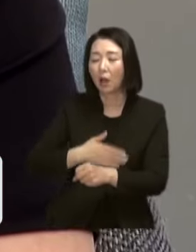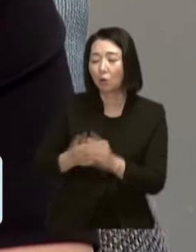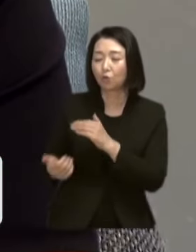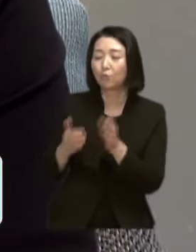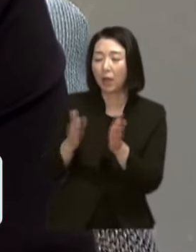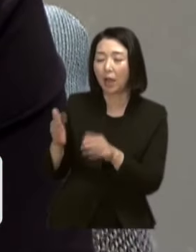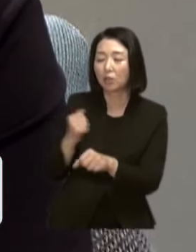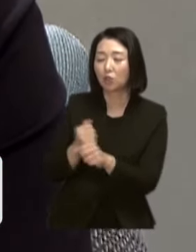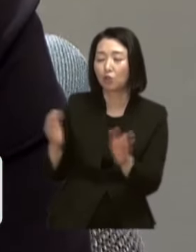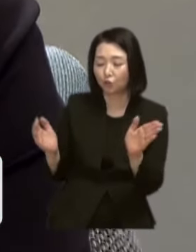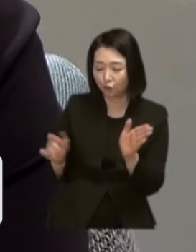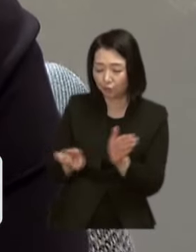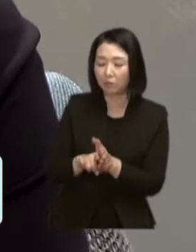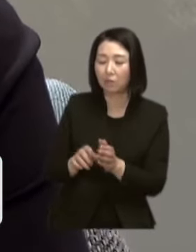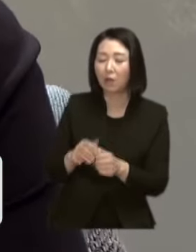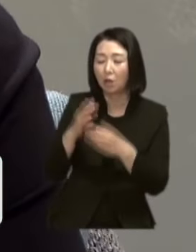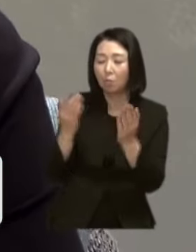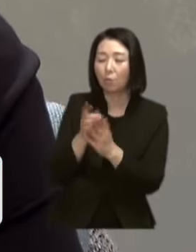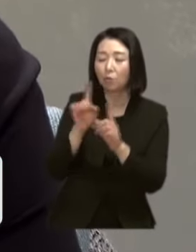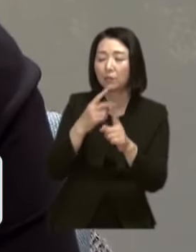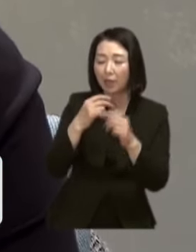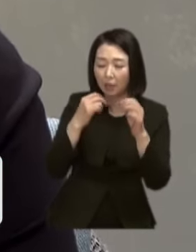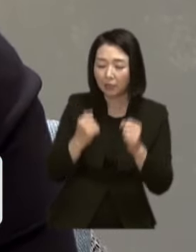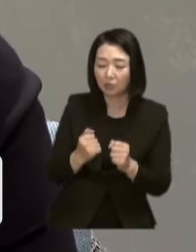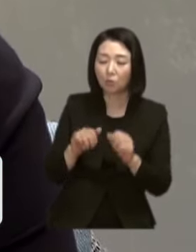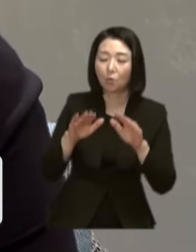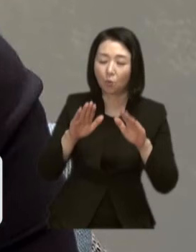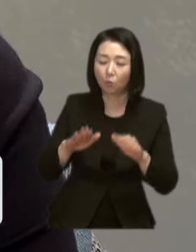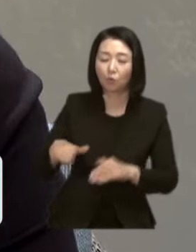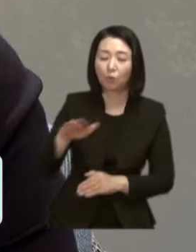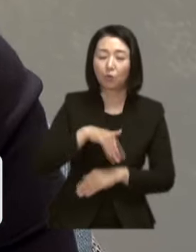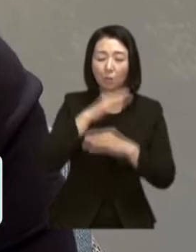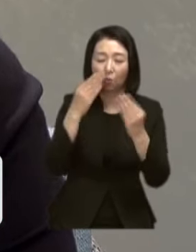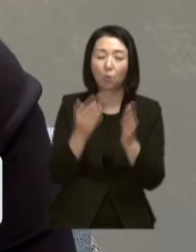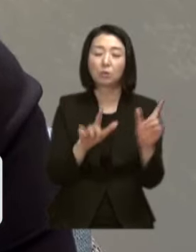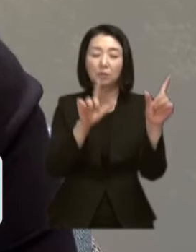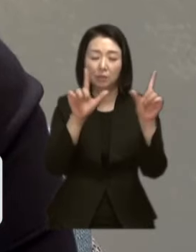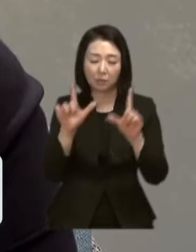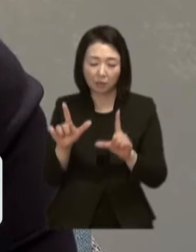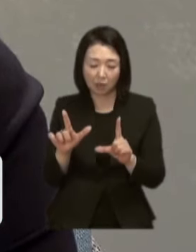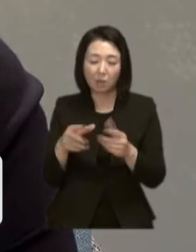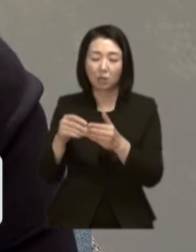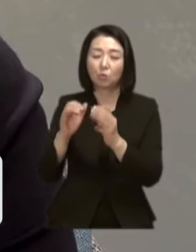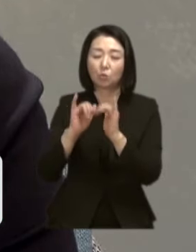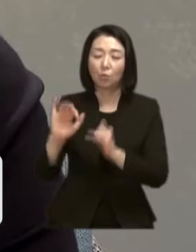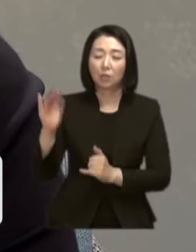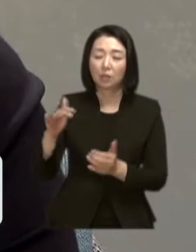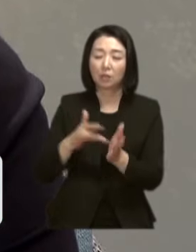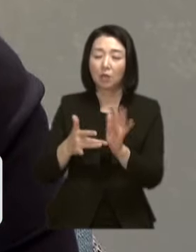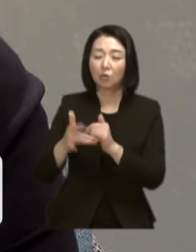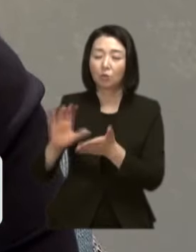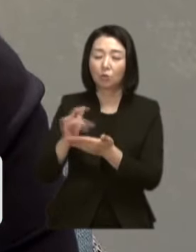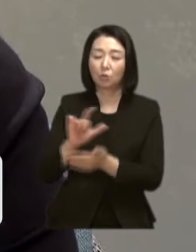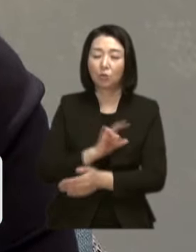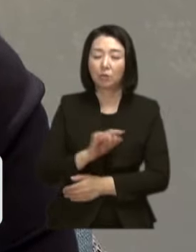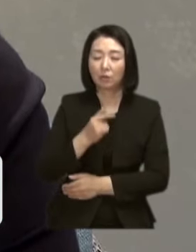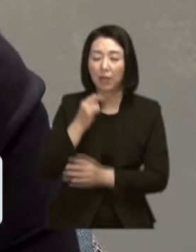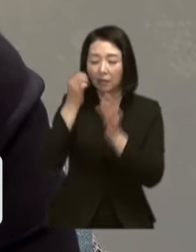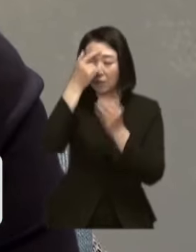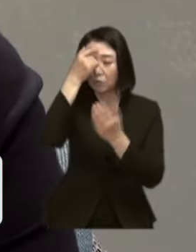믿사옵고 이 모든 말씀 살아계시고 오늘도 우리의 모든 삶의 인도자 되시는 예수 그리스도의 이름으로